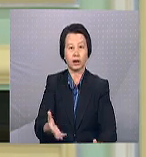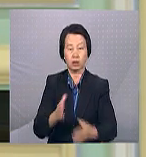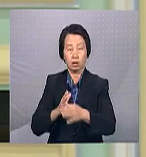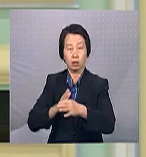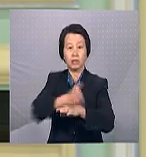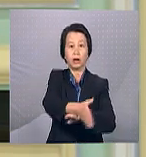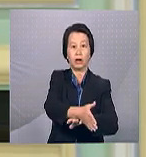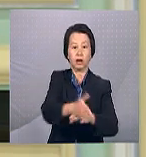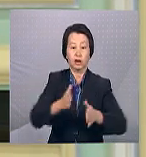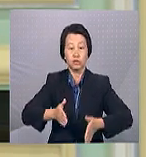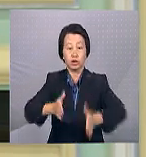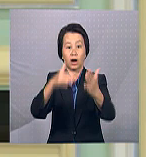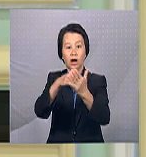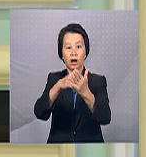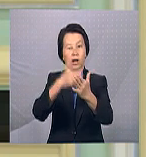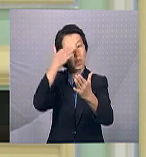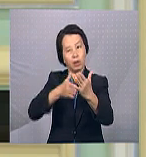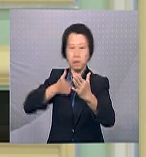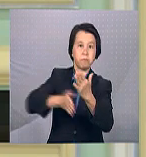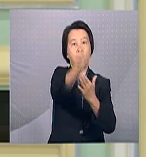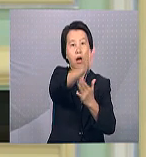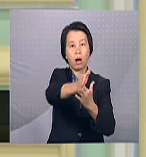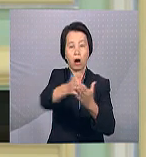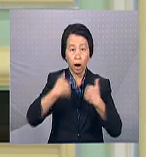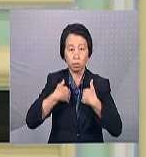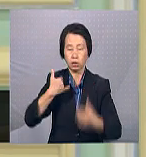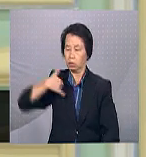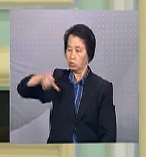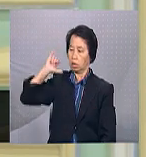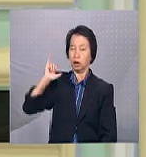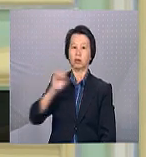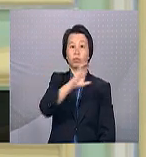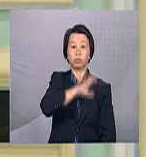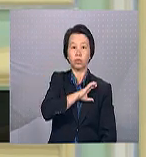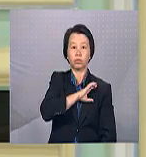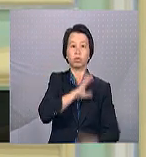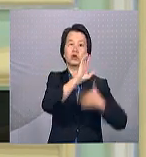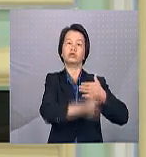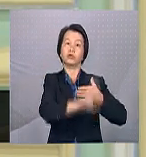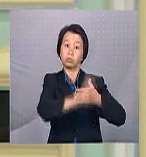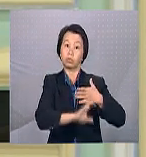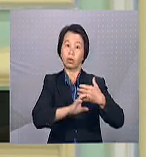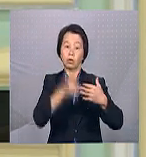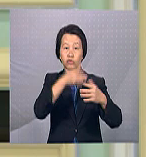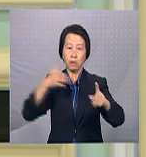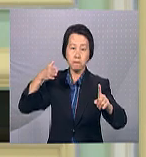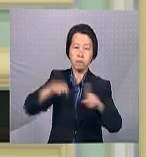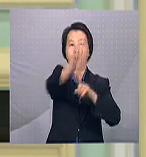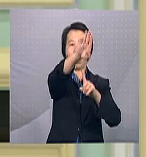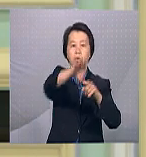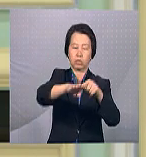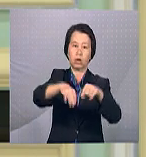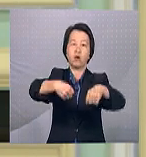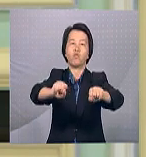melanggar sekatan jalan raya sebagai contoh. Ada semalam ada pihak polis tercedera akibat dirempuh oleh